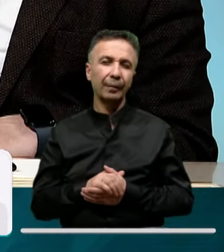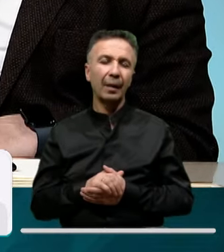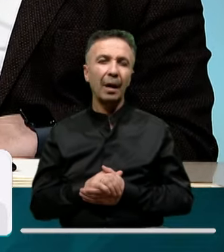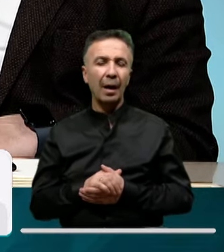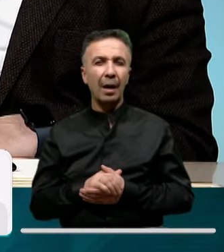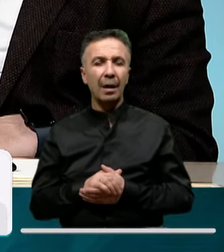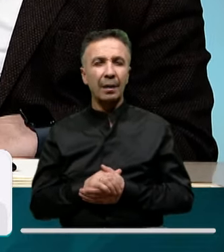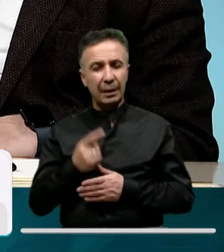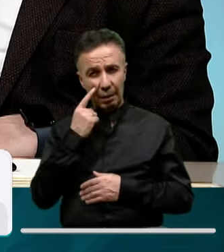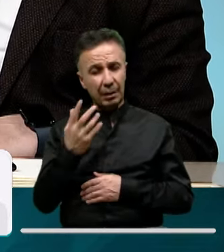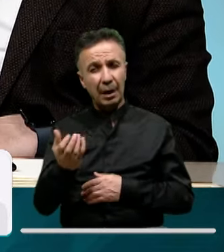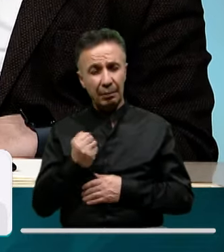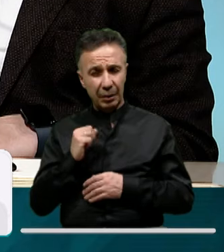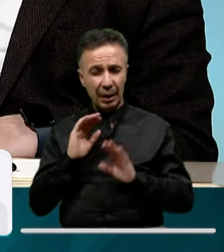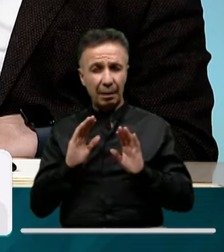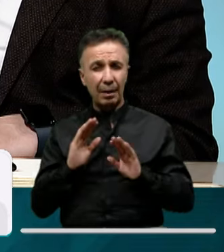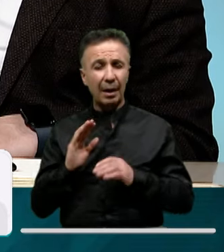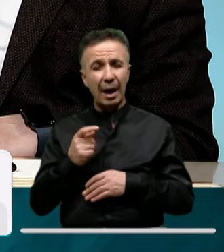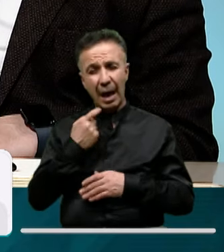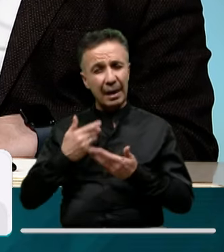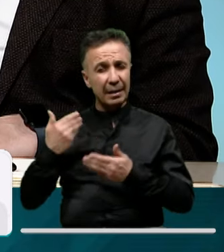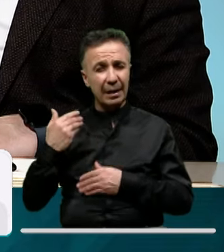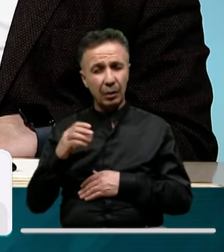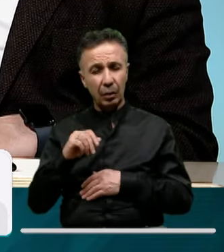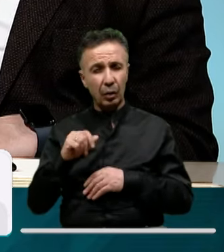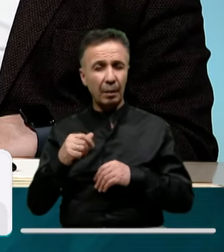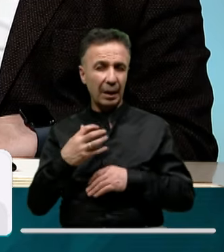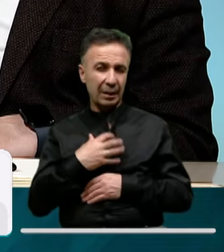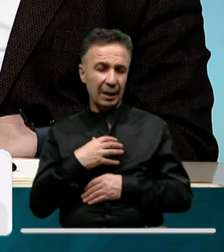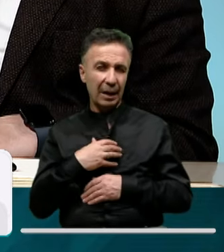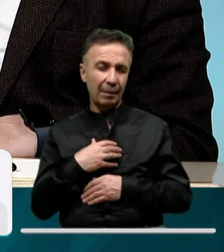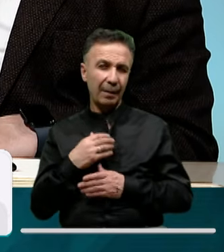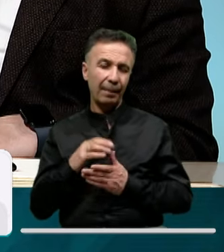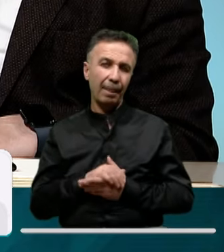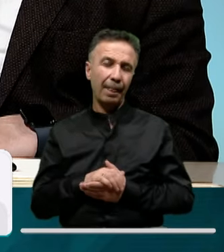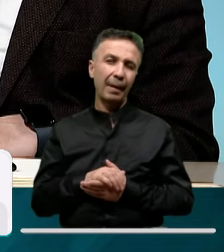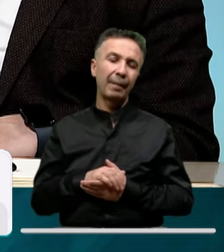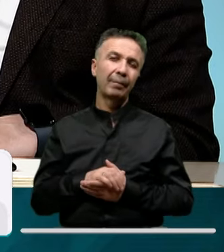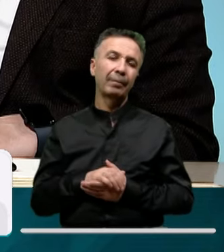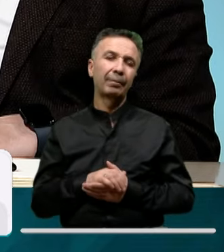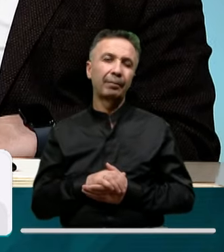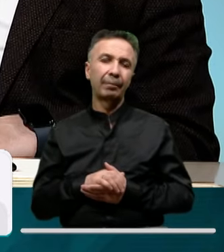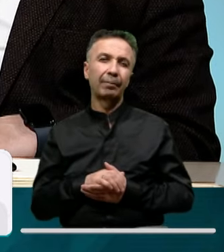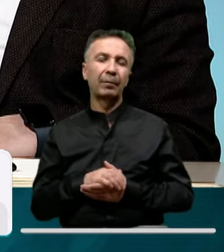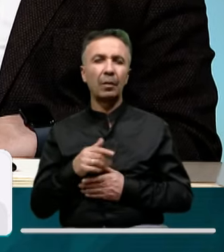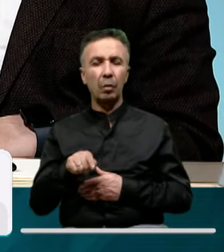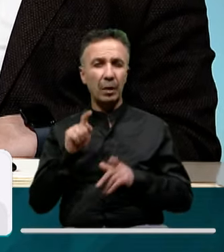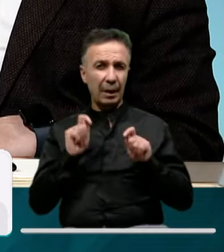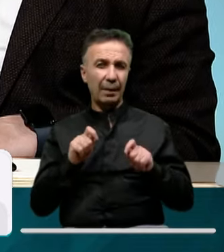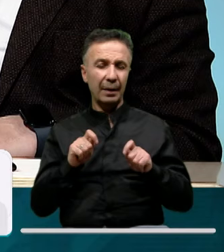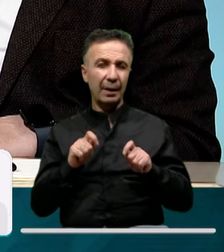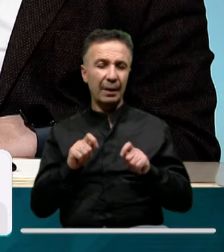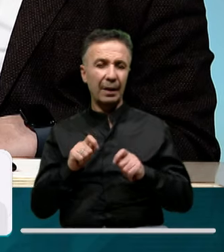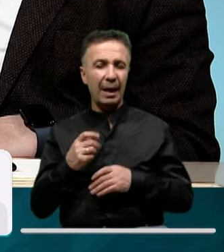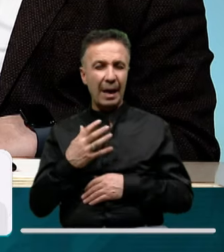şey ama eski toprak sahibi ne yapıyor? Belki ilgili kurum kuruluşlar da göz yumuyor olabilirler. Ama bunu yaparken de mutlaka